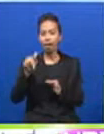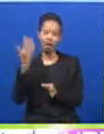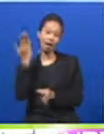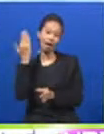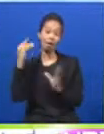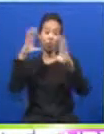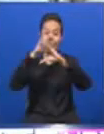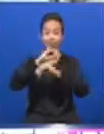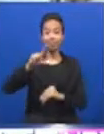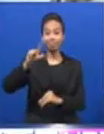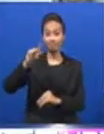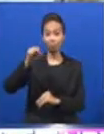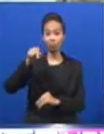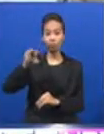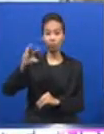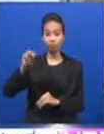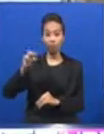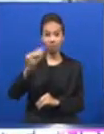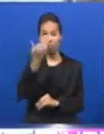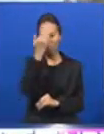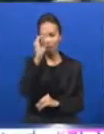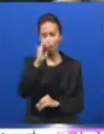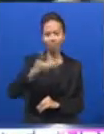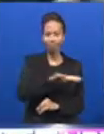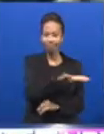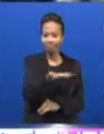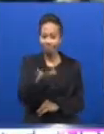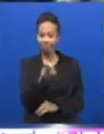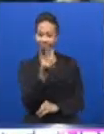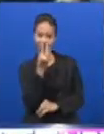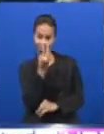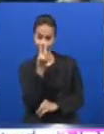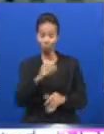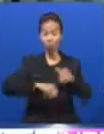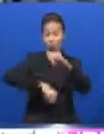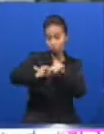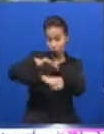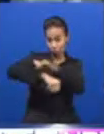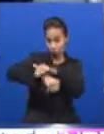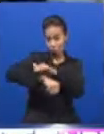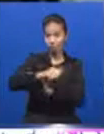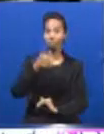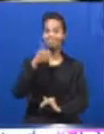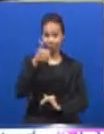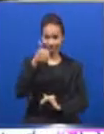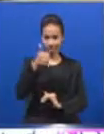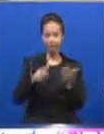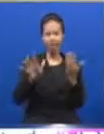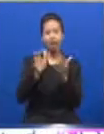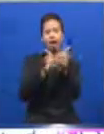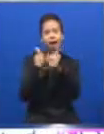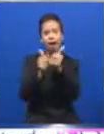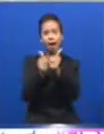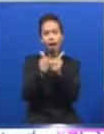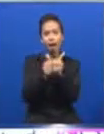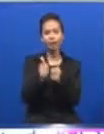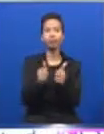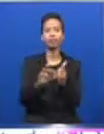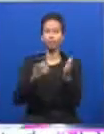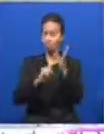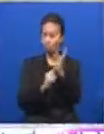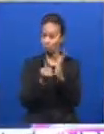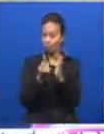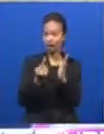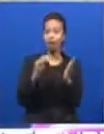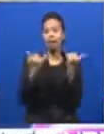คือ20:30เพื่อให้คนไทยร่วมส่งใจไปเชียร์นักฟุตบอลทีมชาติไทยที่จะลงแข่งขันฟุตบอลซีเกมส์รอบแรก